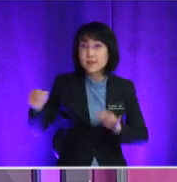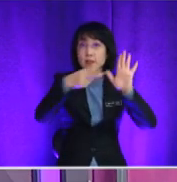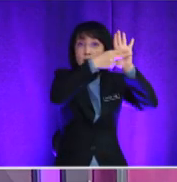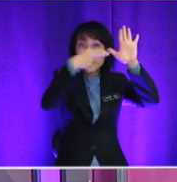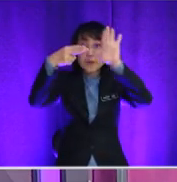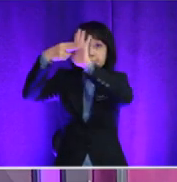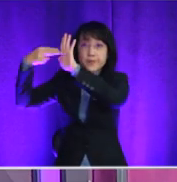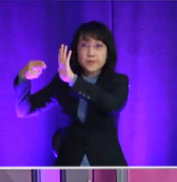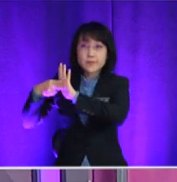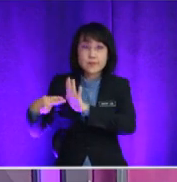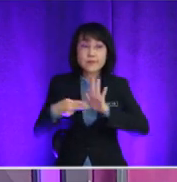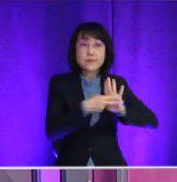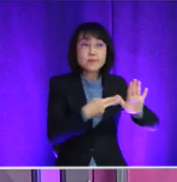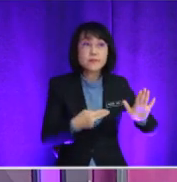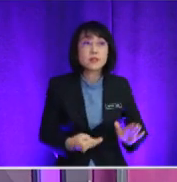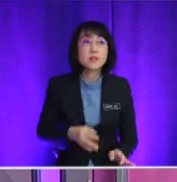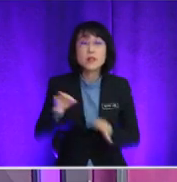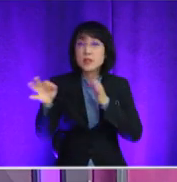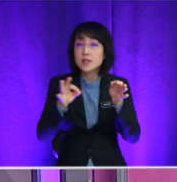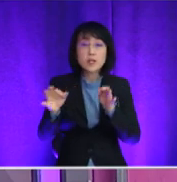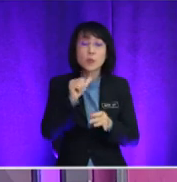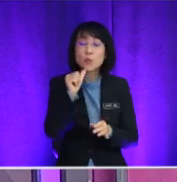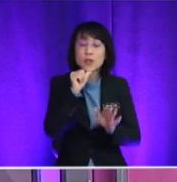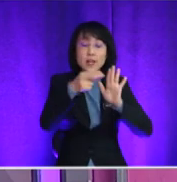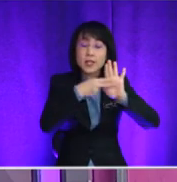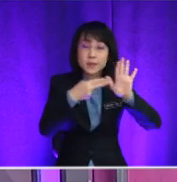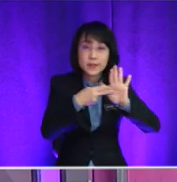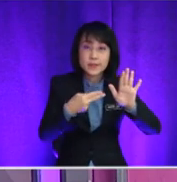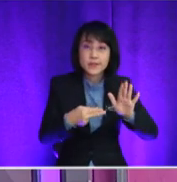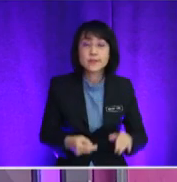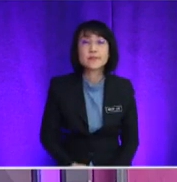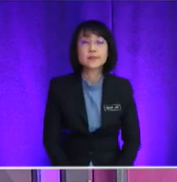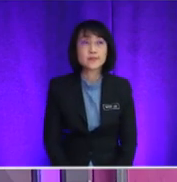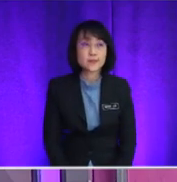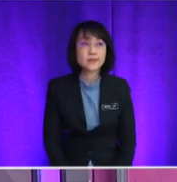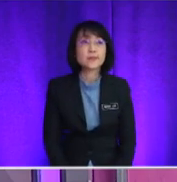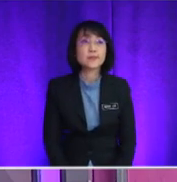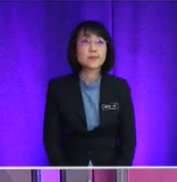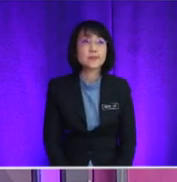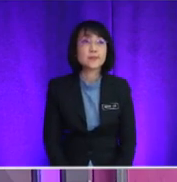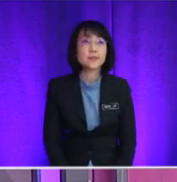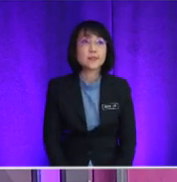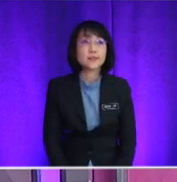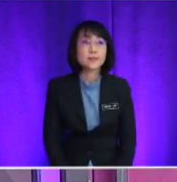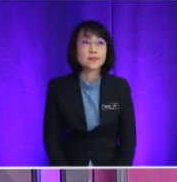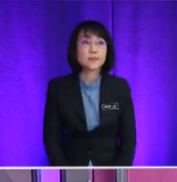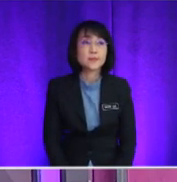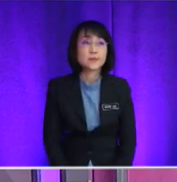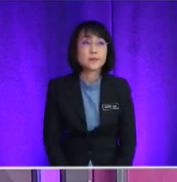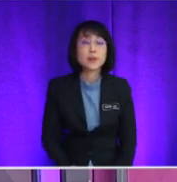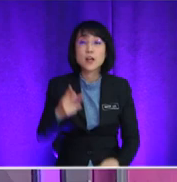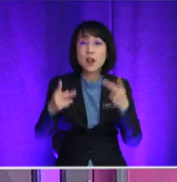yang tadi yang penerangan penerangan tadi bukan libur itu saya mengajak menerangkan Tetapi kalau